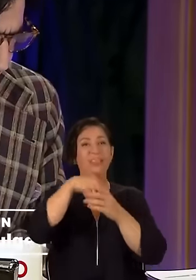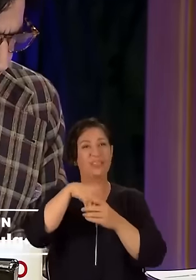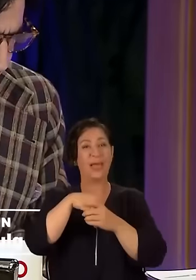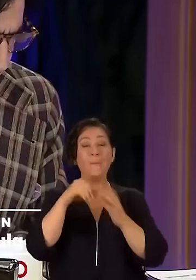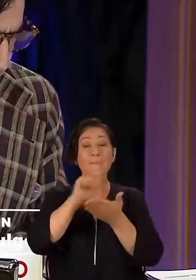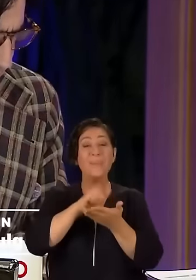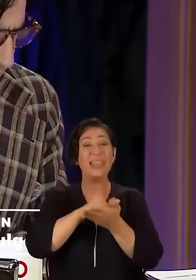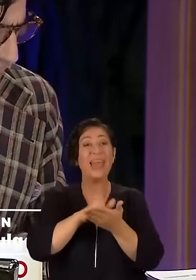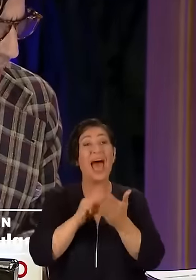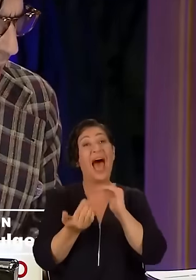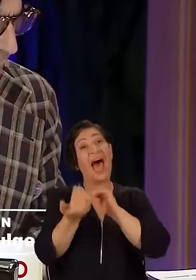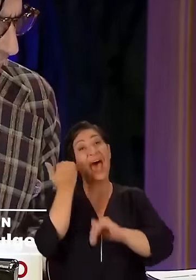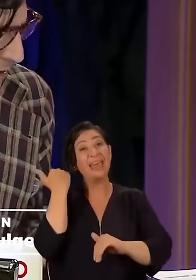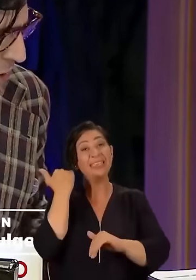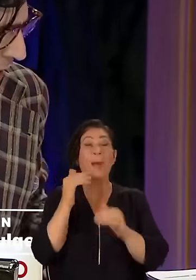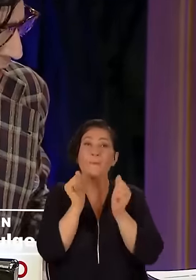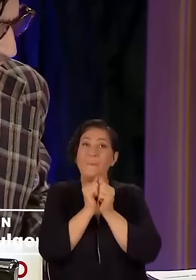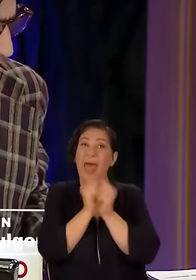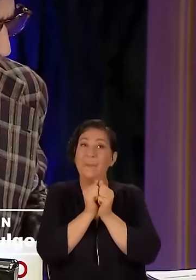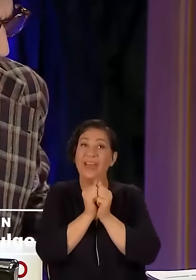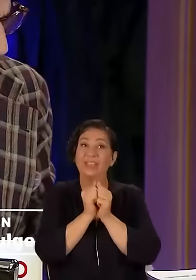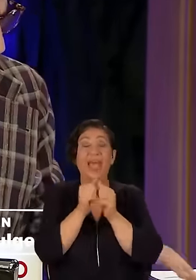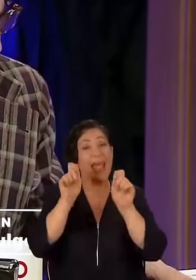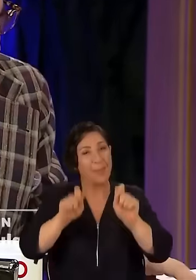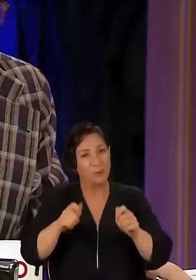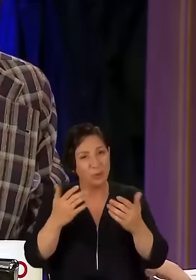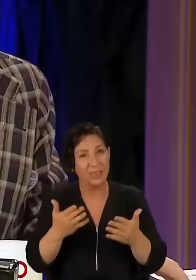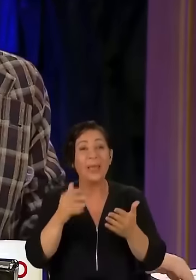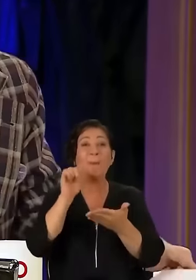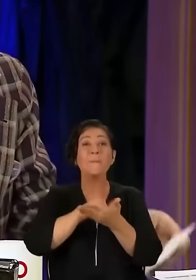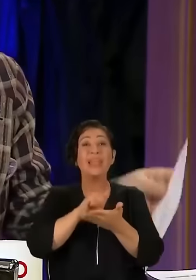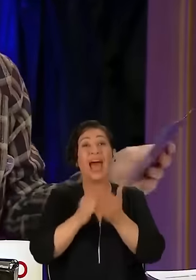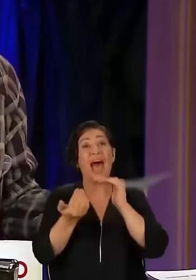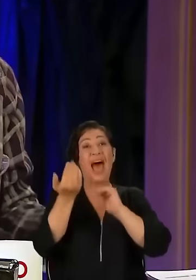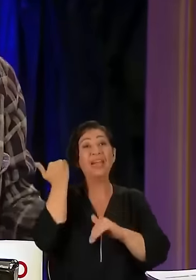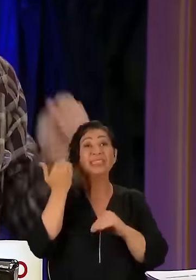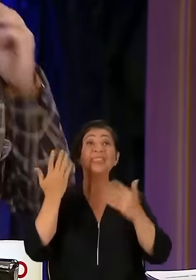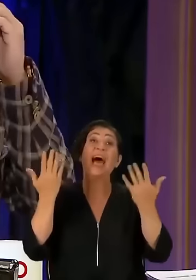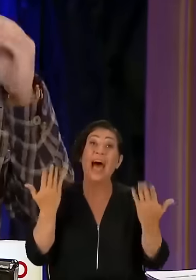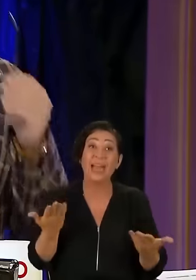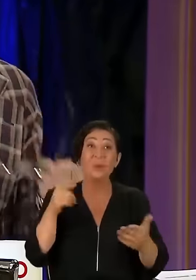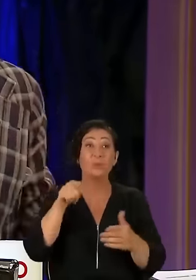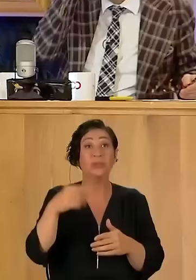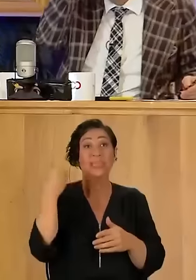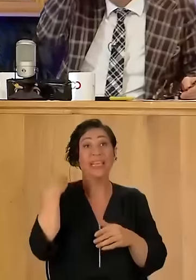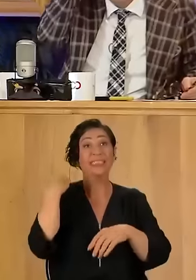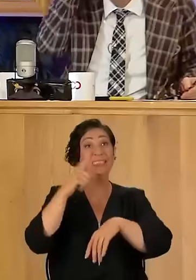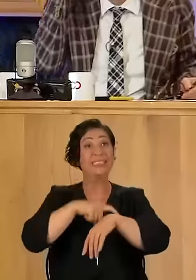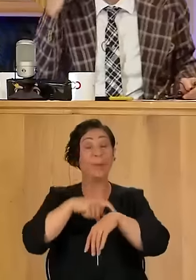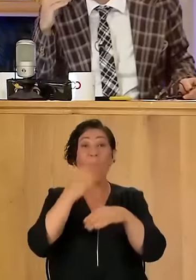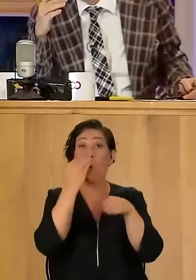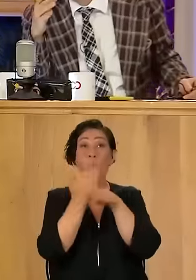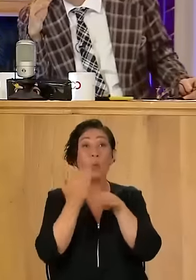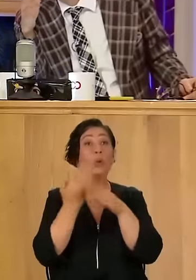için medya arkasını beraberce gerçekleştireceğiz. Medya arkası artık bu yeni zamana